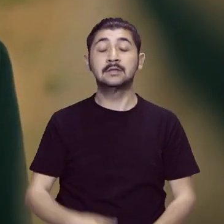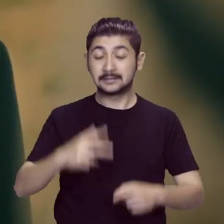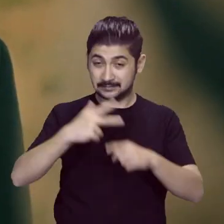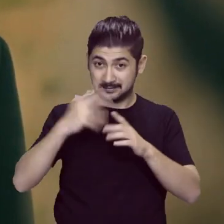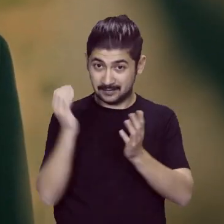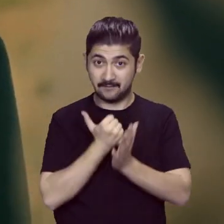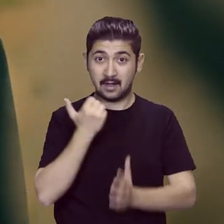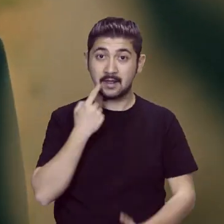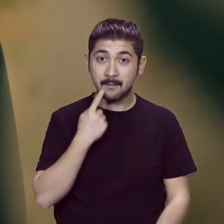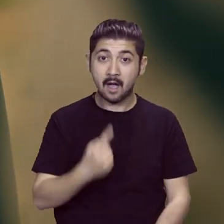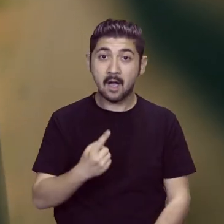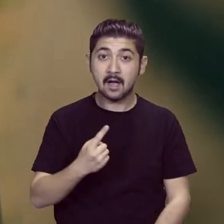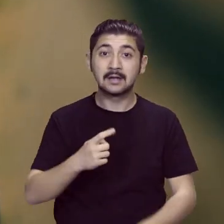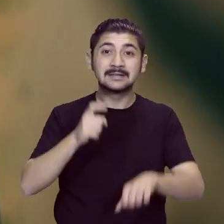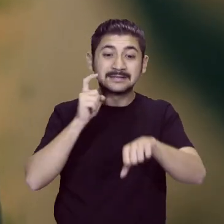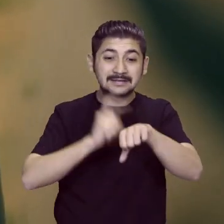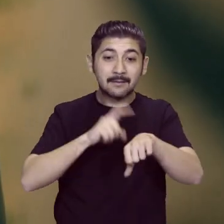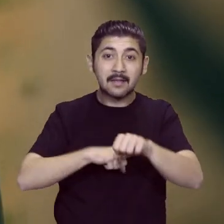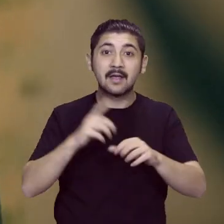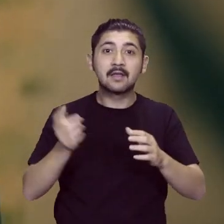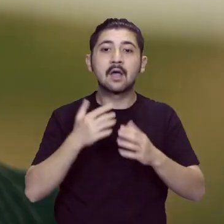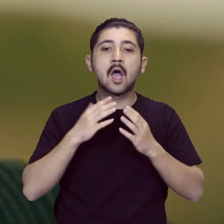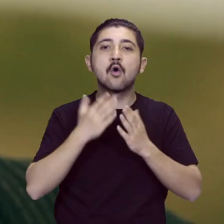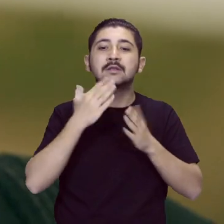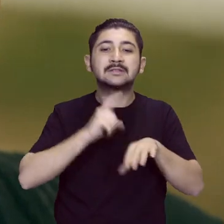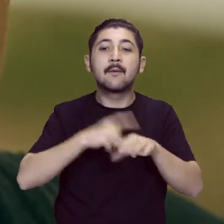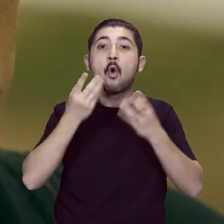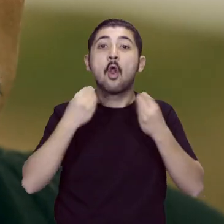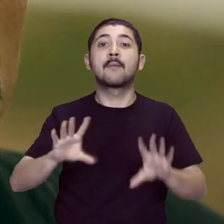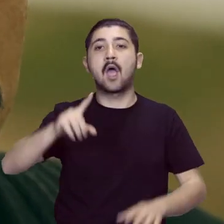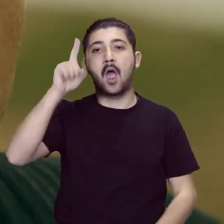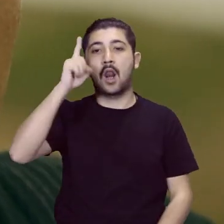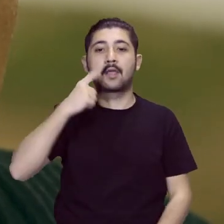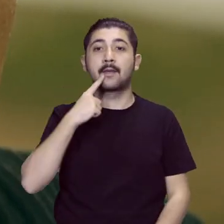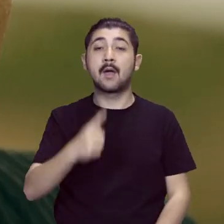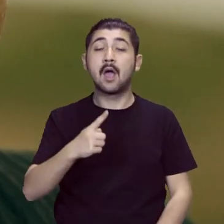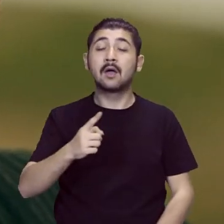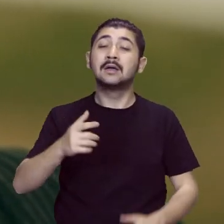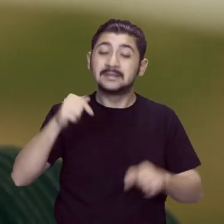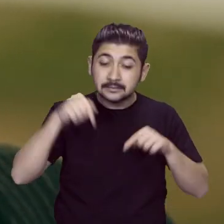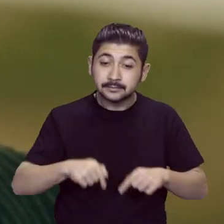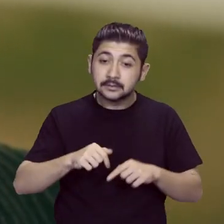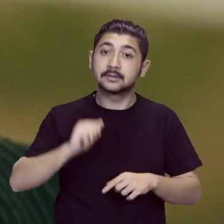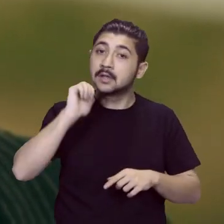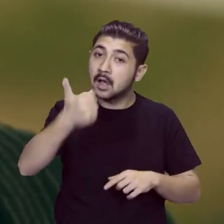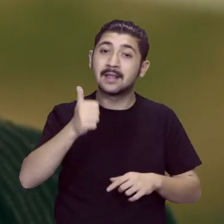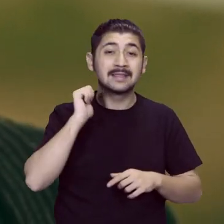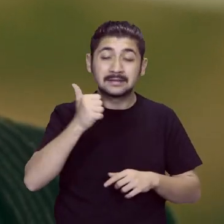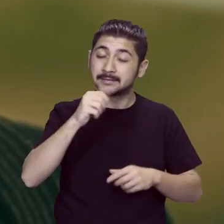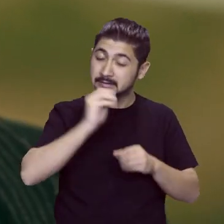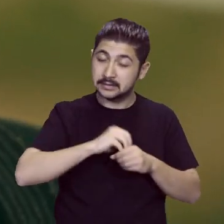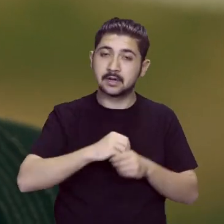Zaferse zamandan münezzeh olan Allah'ındır. Ve er ya da geç gelecek.